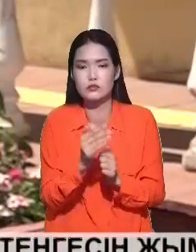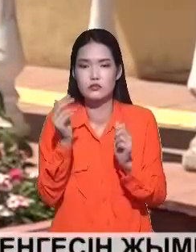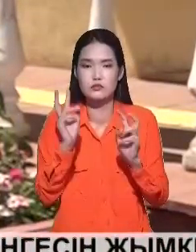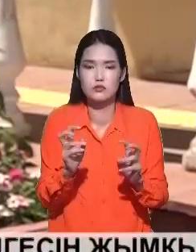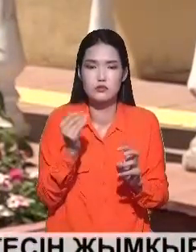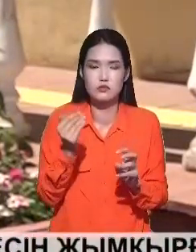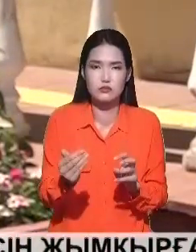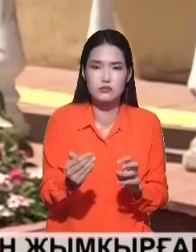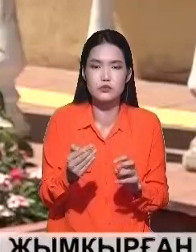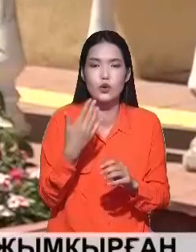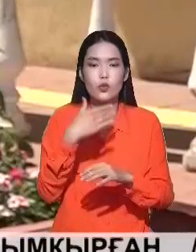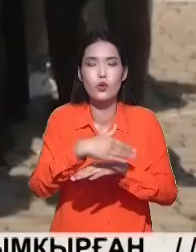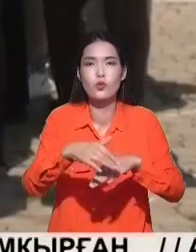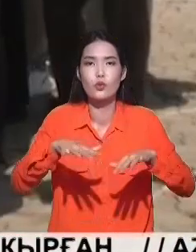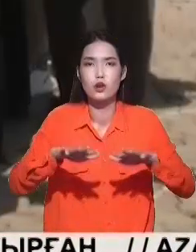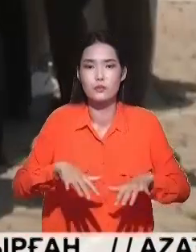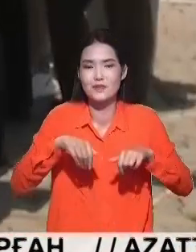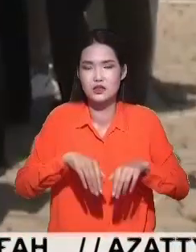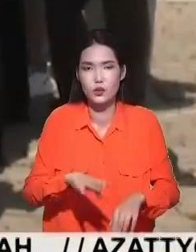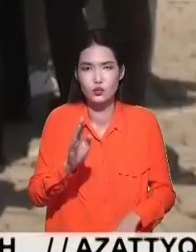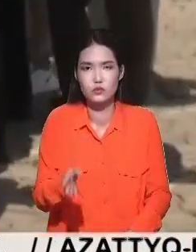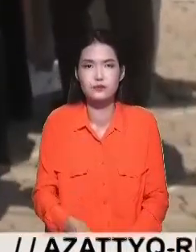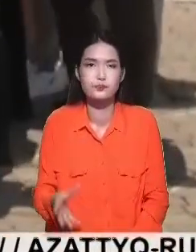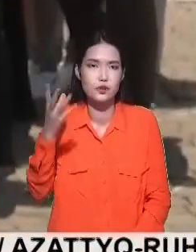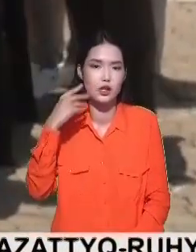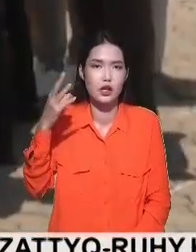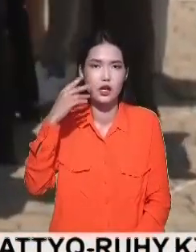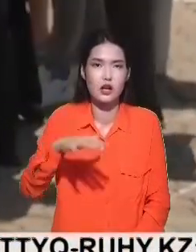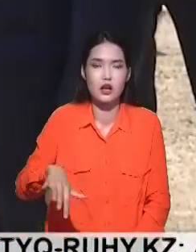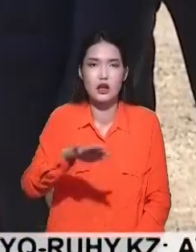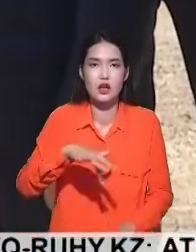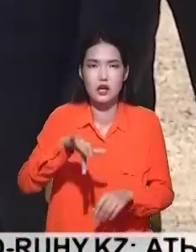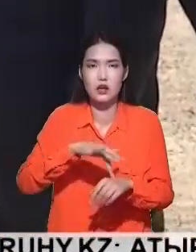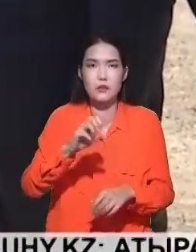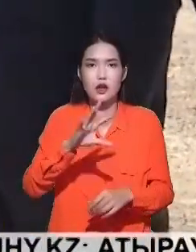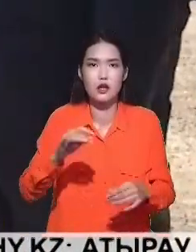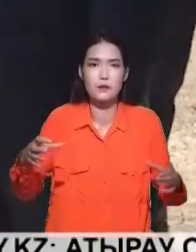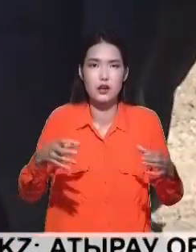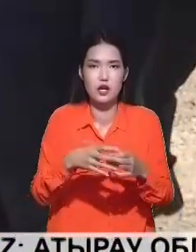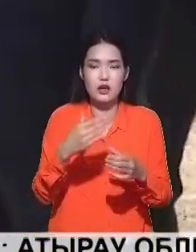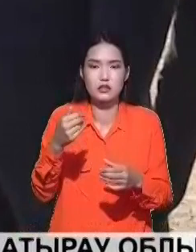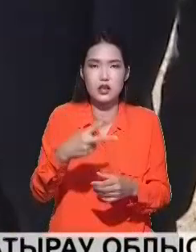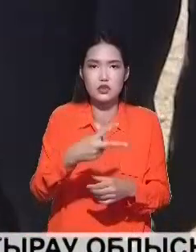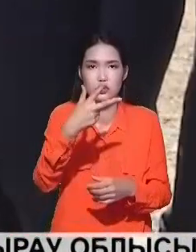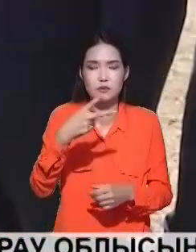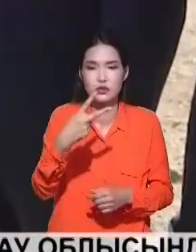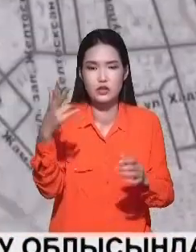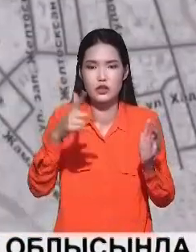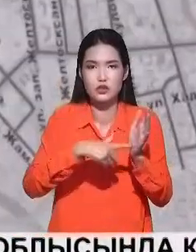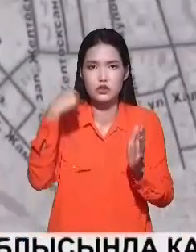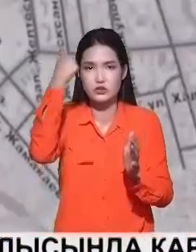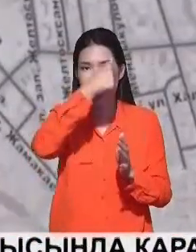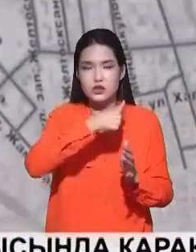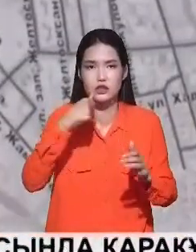елді мекендерде шешіледі деп ойлаймын. Ал Алматы қаласында Аманат фракциясының мүшелері